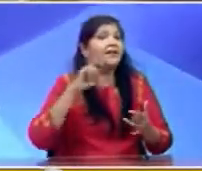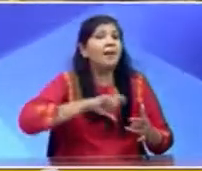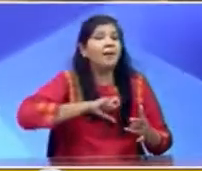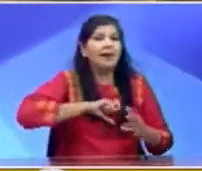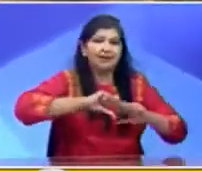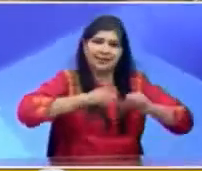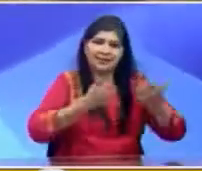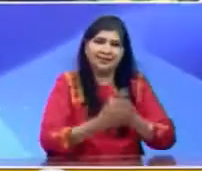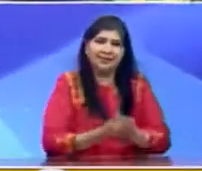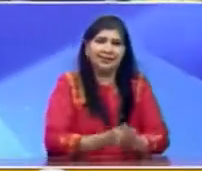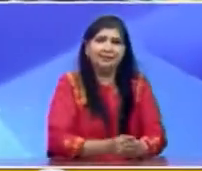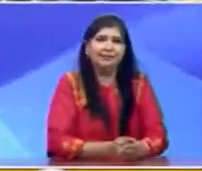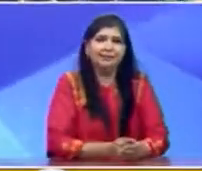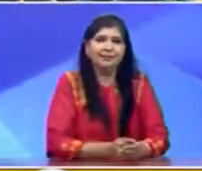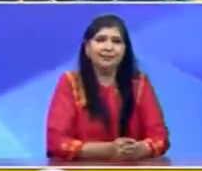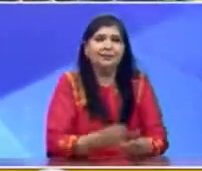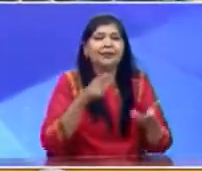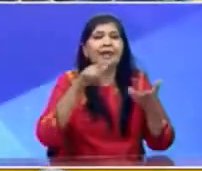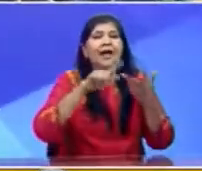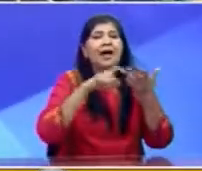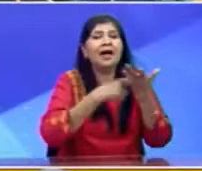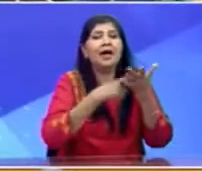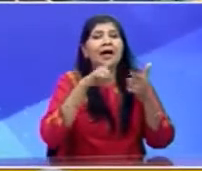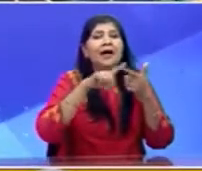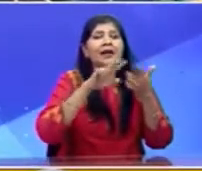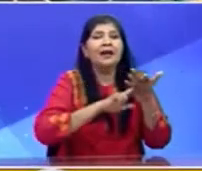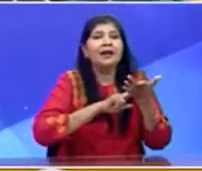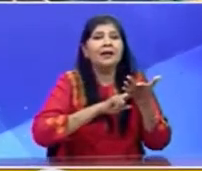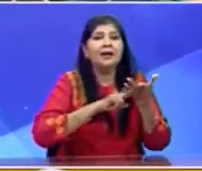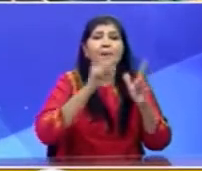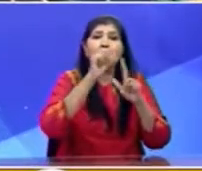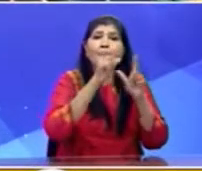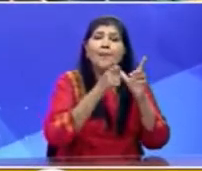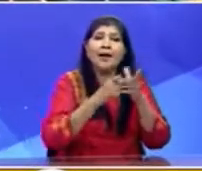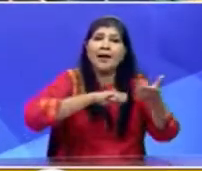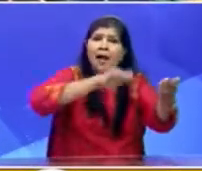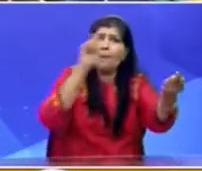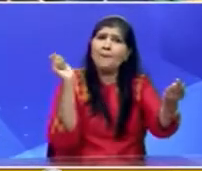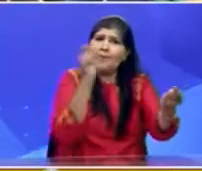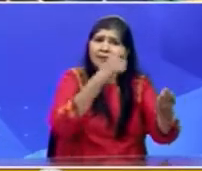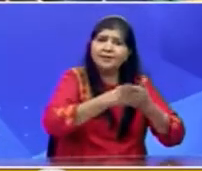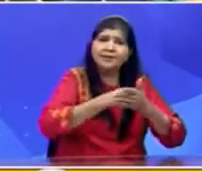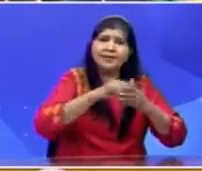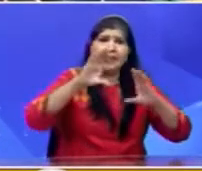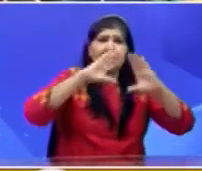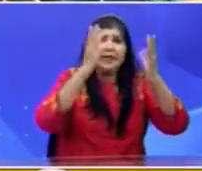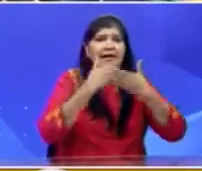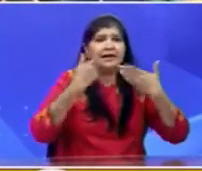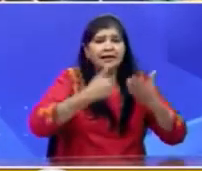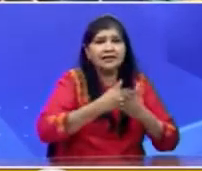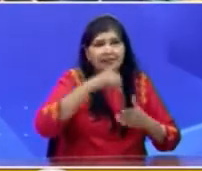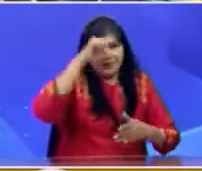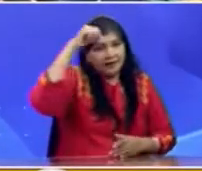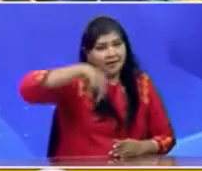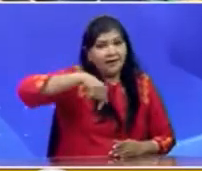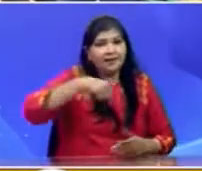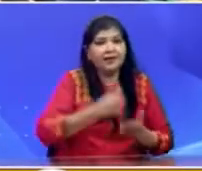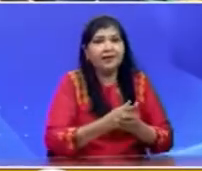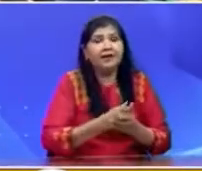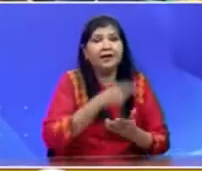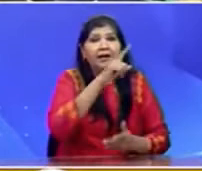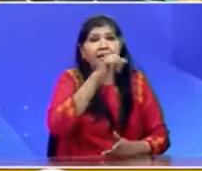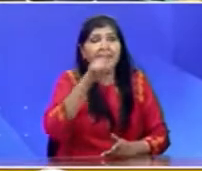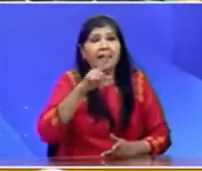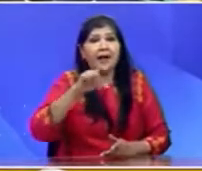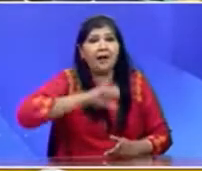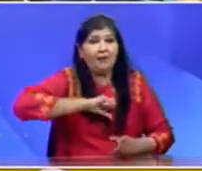है। आयरलैंड पैरा बैडमिंटन इंटरनेशनल में भी हमारे खिलाड़ियों ने 11